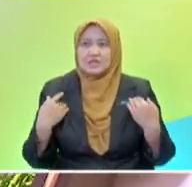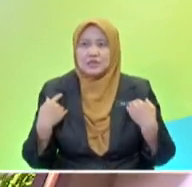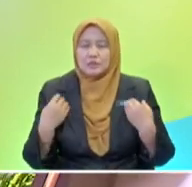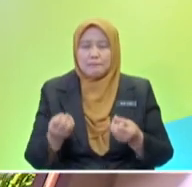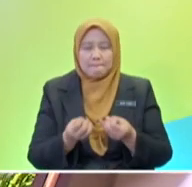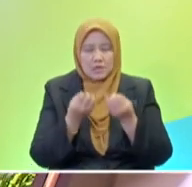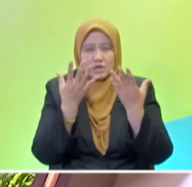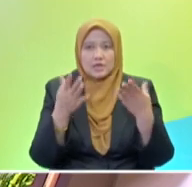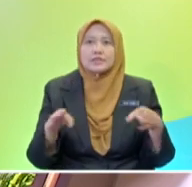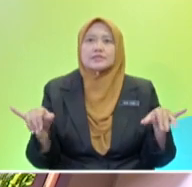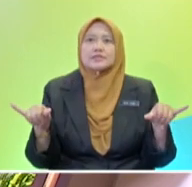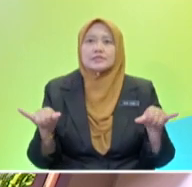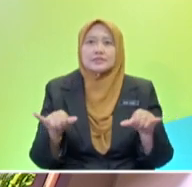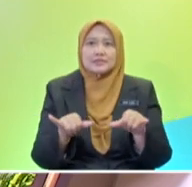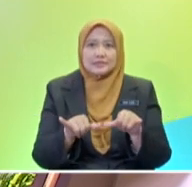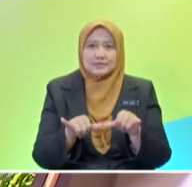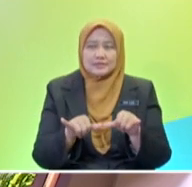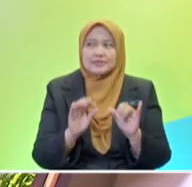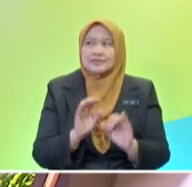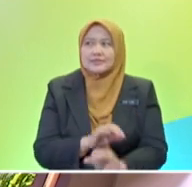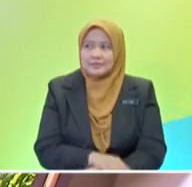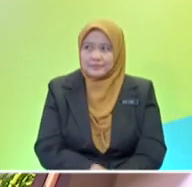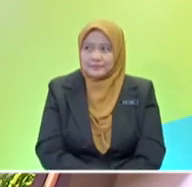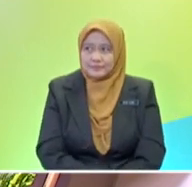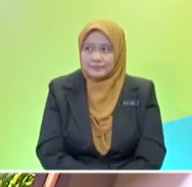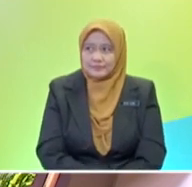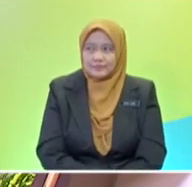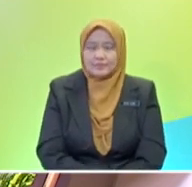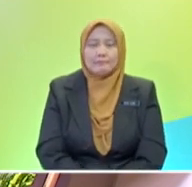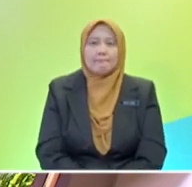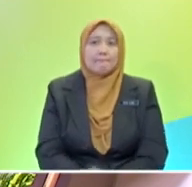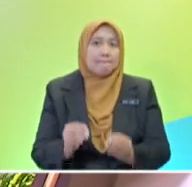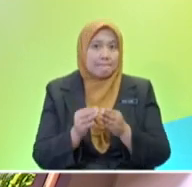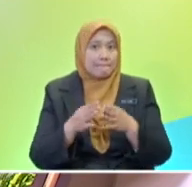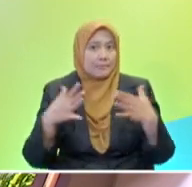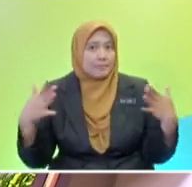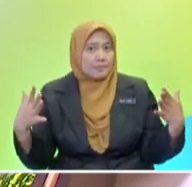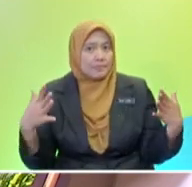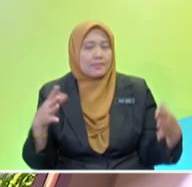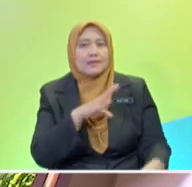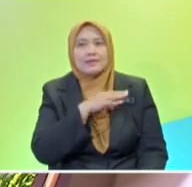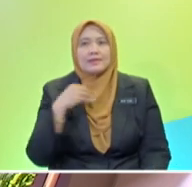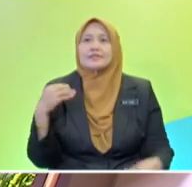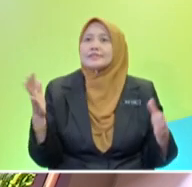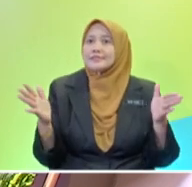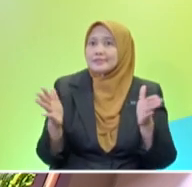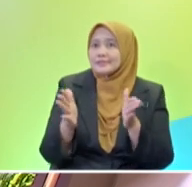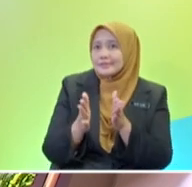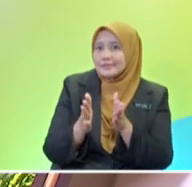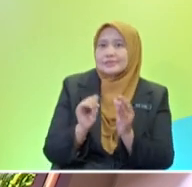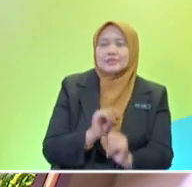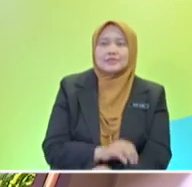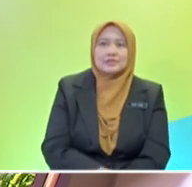ni. Kecil je. Besar, kecil. Saiz. Besar,